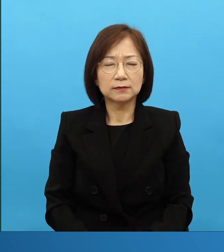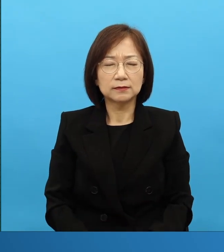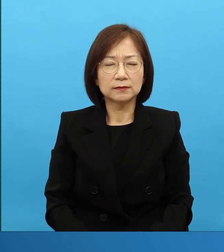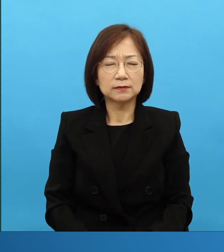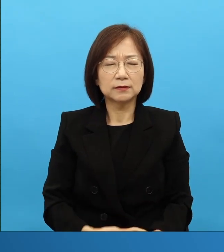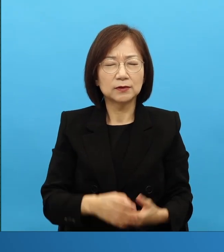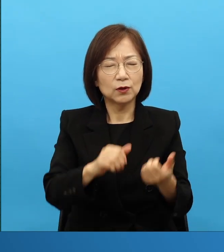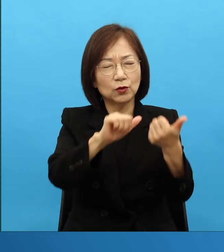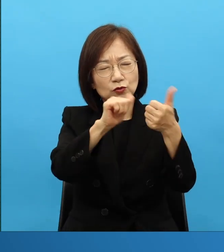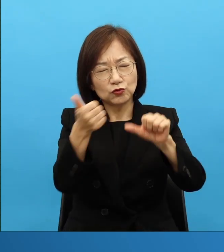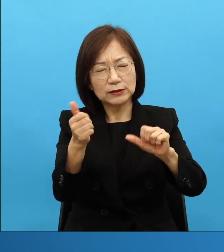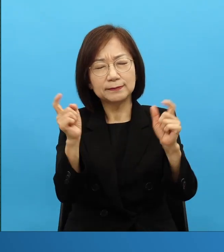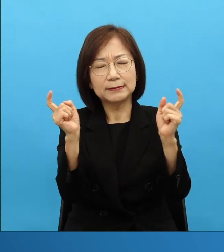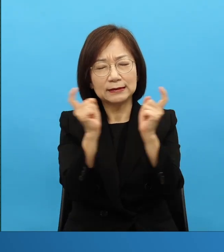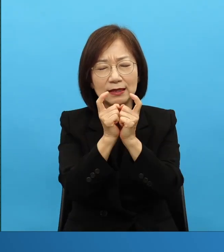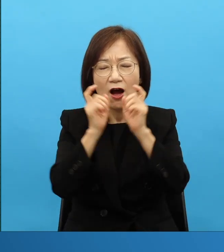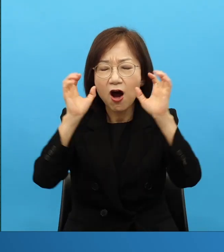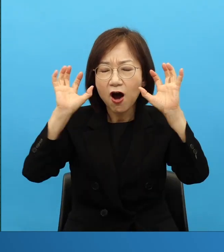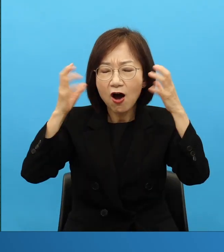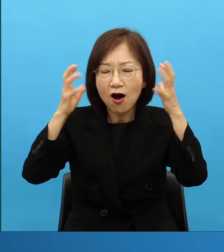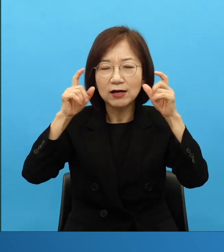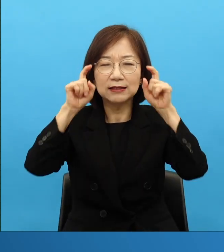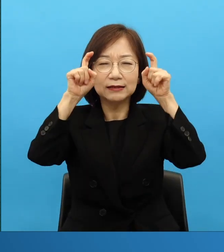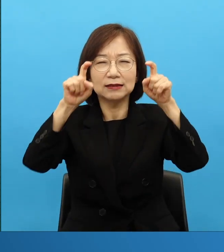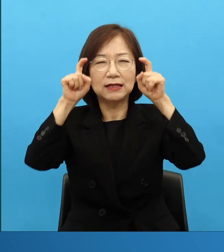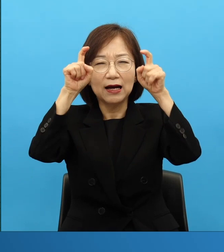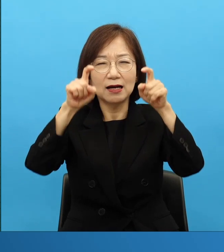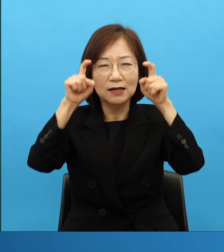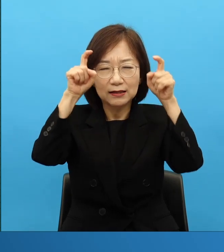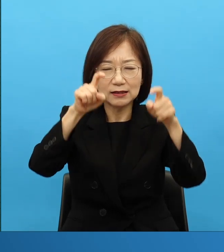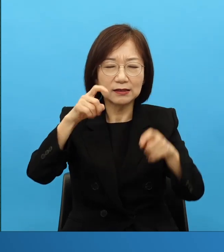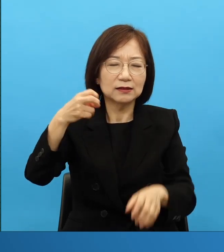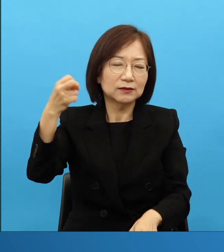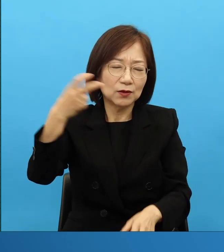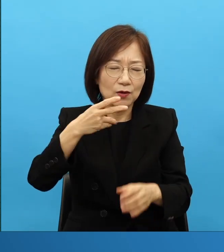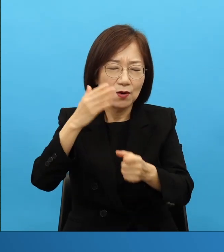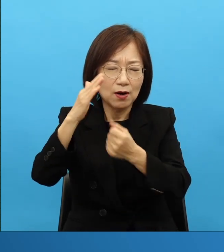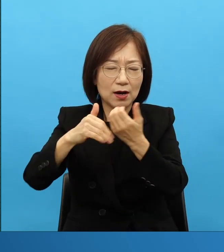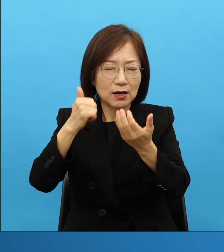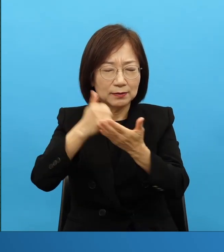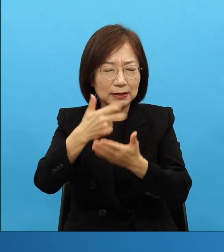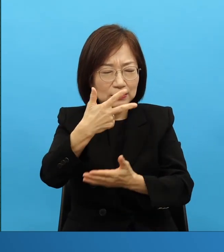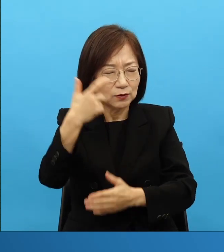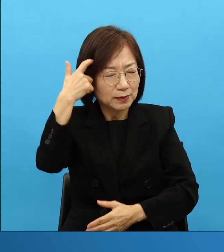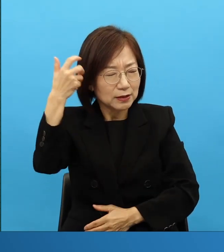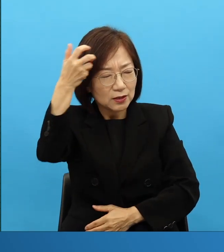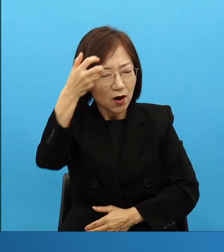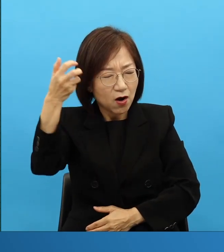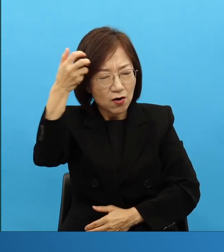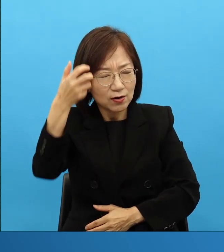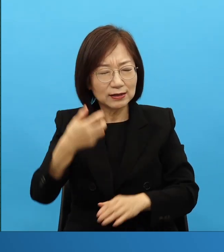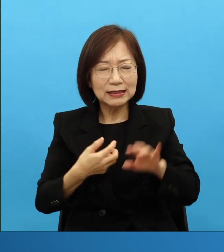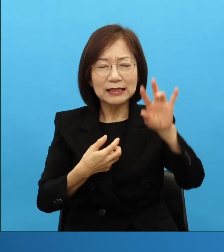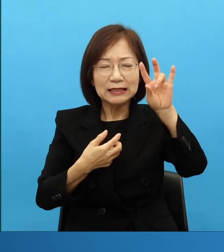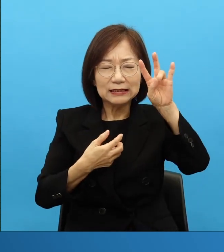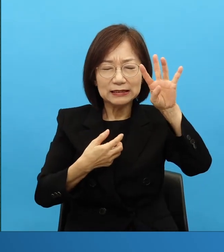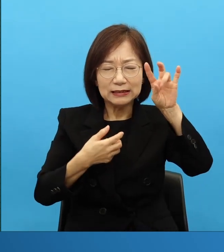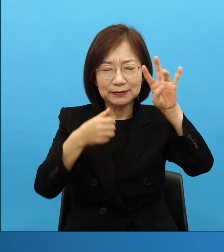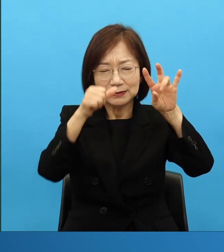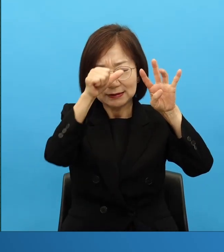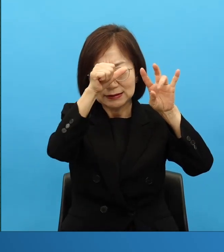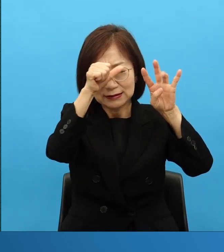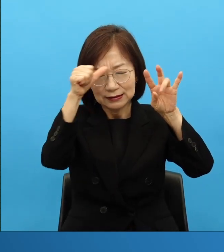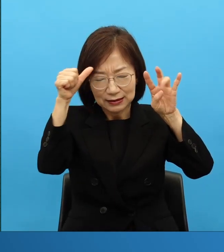죽임당한 어린 양과 하나님의 7영과 24 장로들과 만만천천의 천군